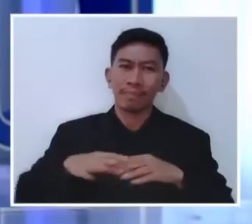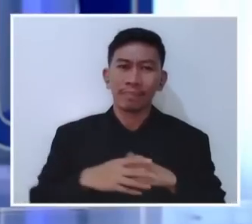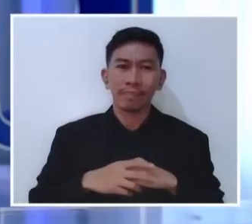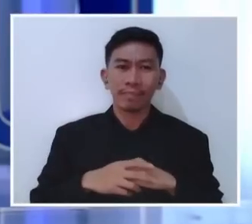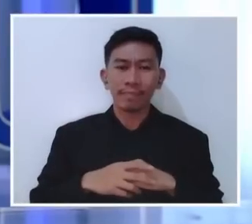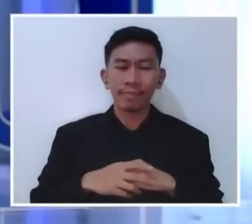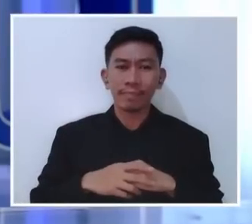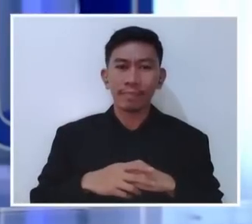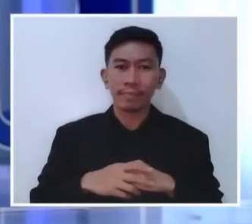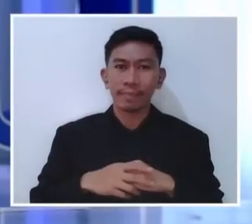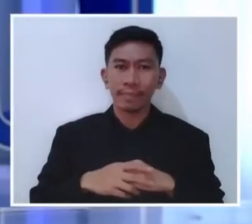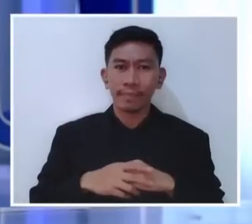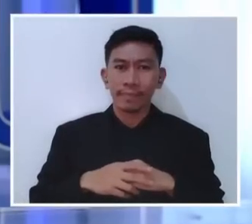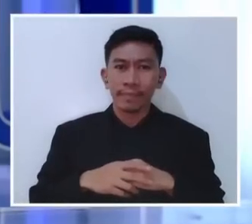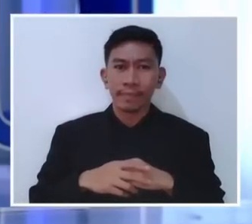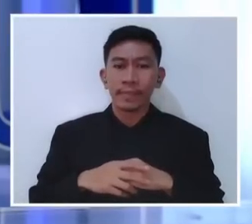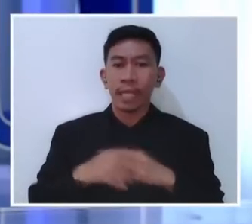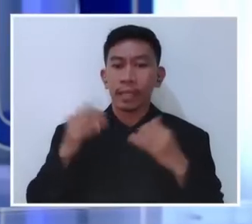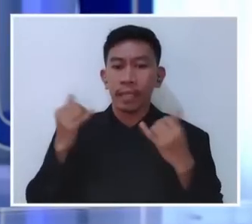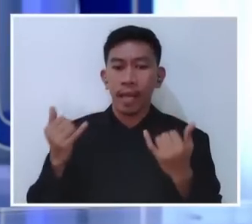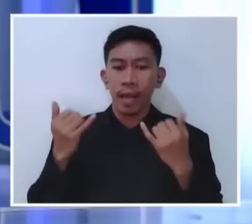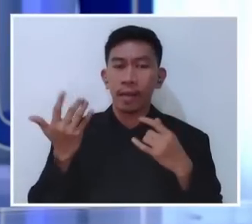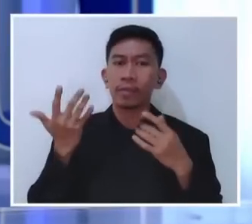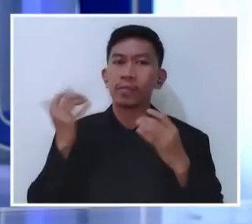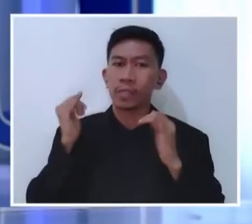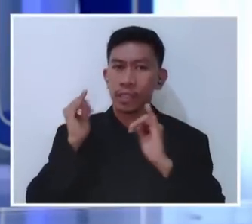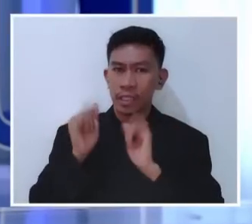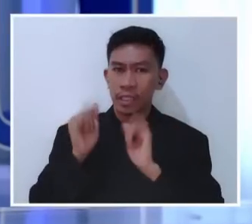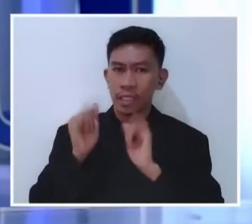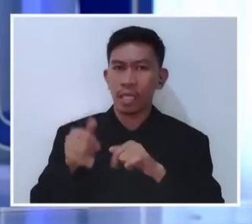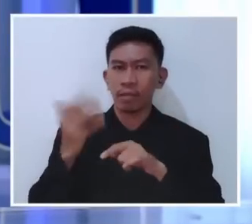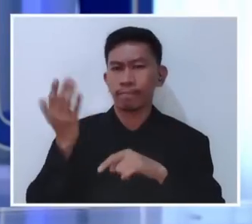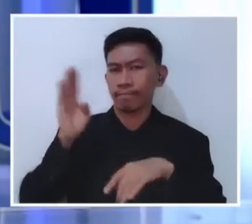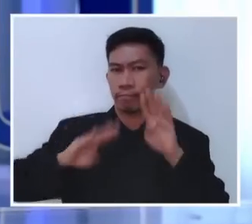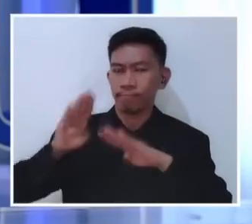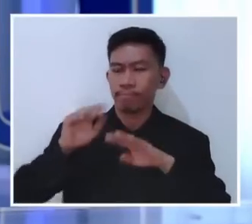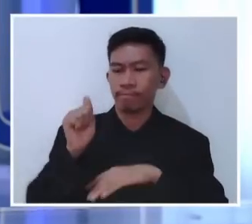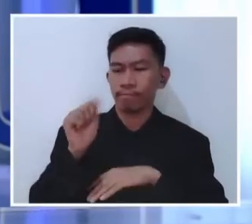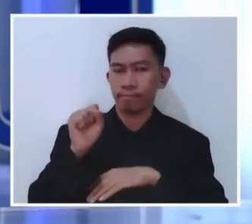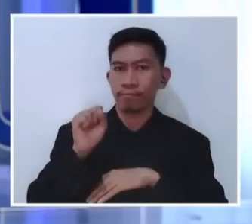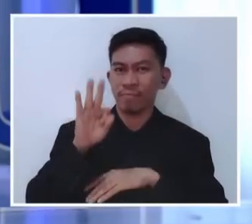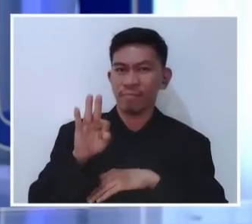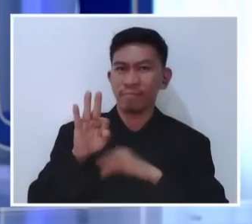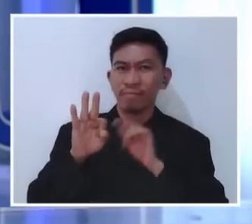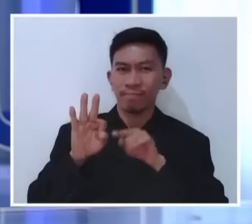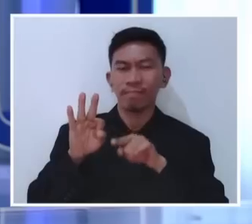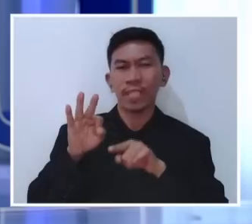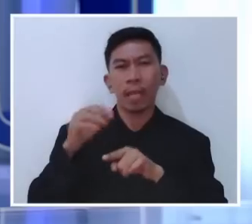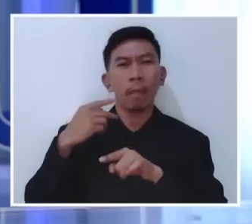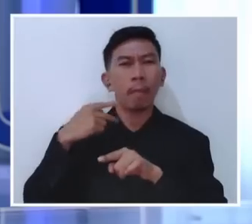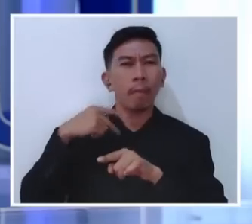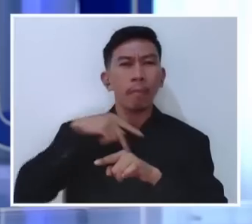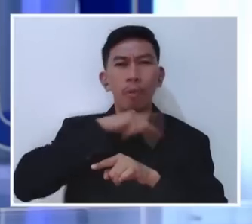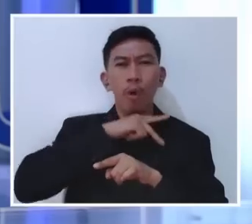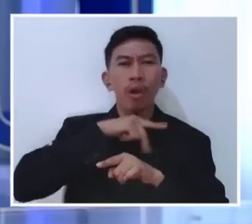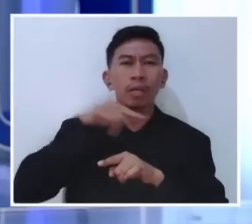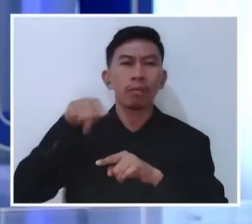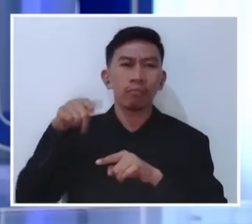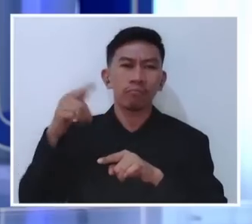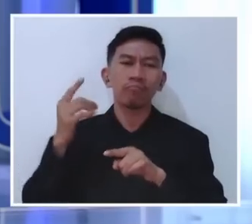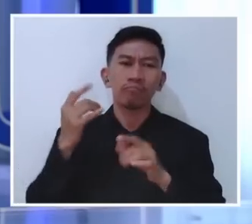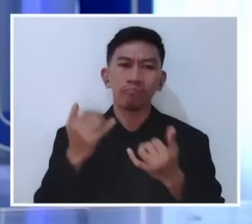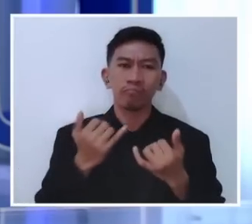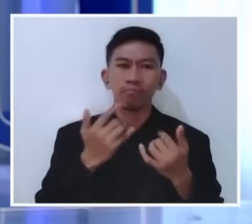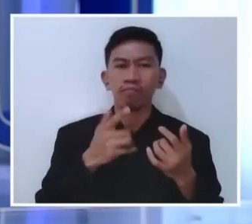Patuloy pa rin ang problema sa African swine fever sa bansa dahil dito mas bababa ang produksyon ng lokal na